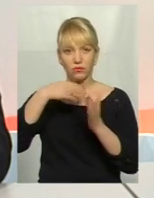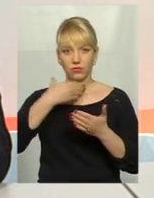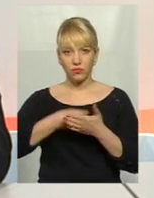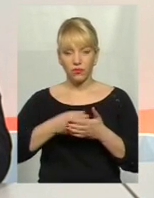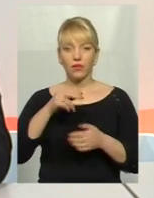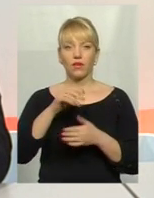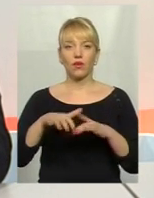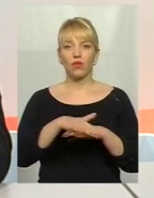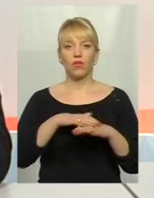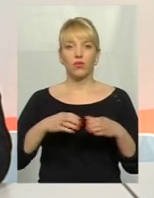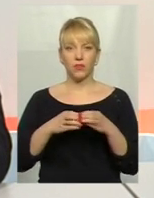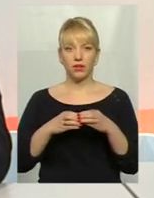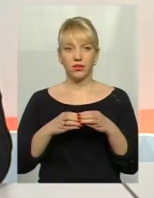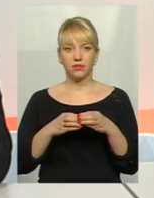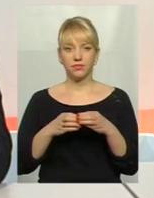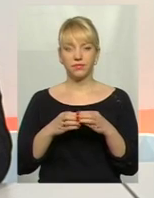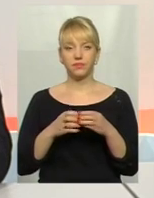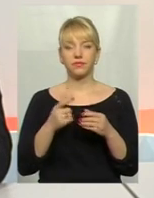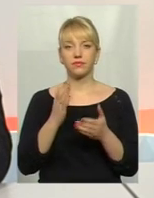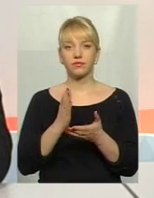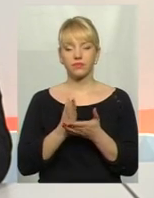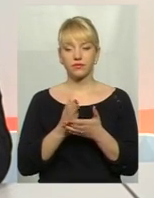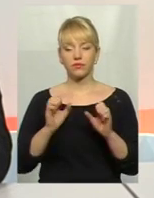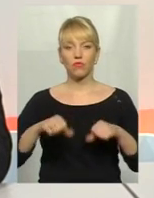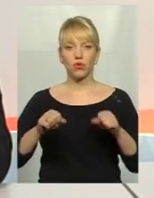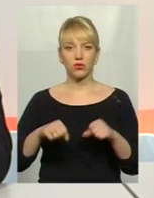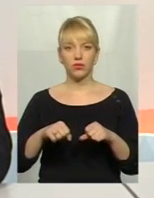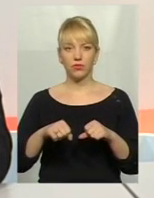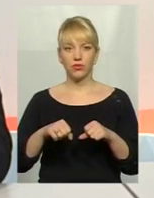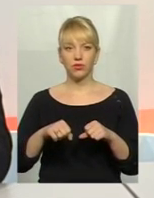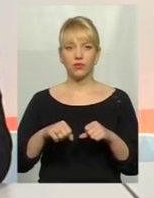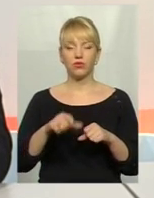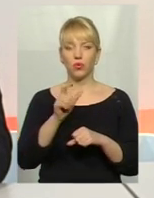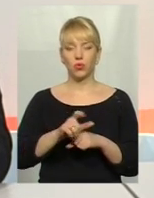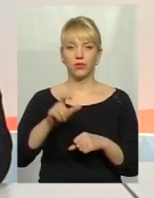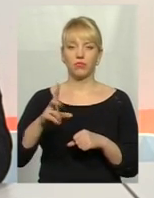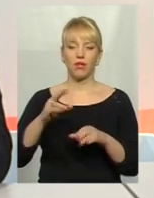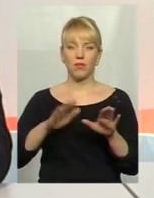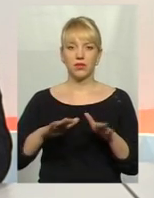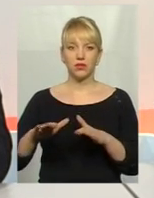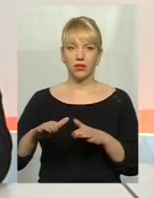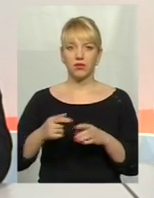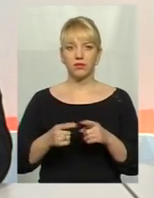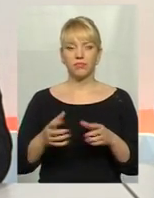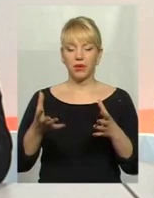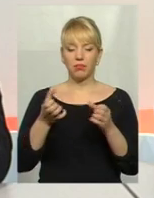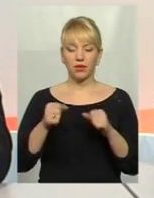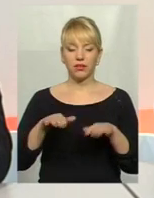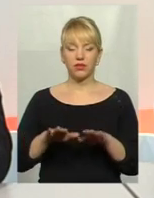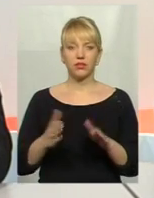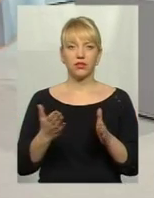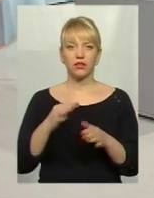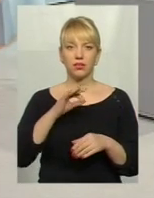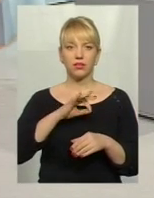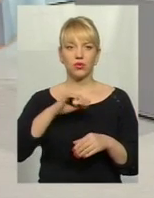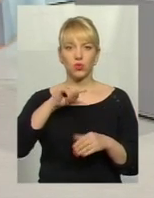громада є не що інше, як можливість безпосередньо людям на місцях приймати рішення, які стосуються